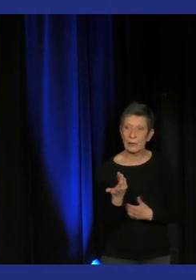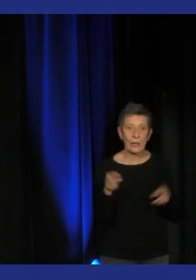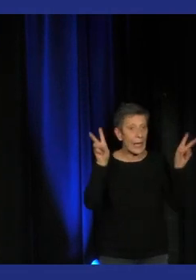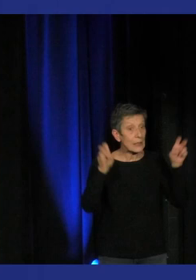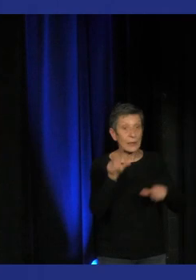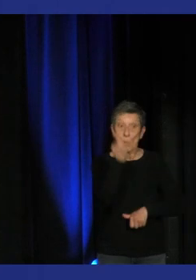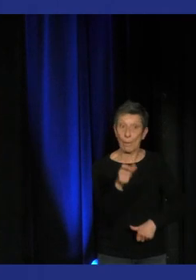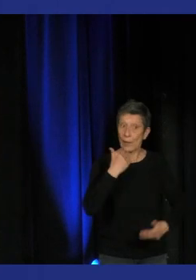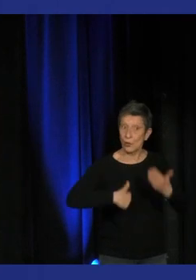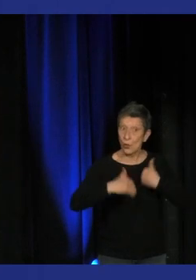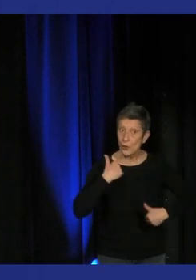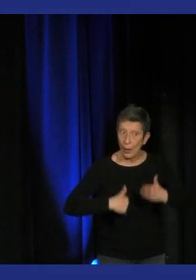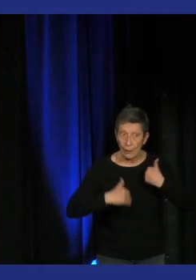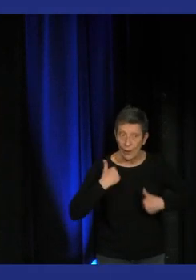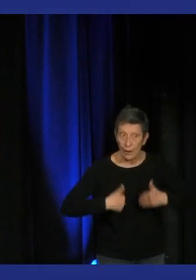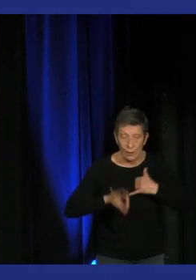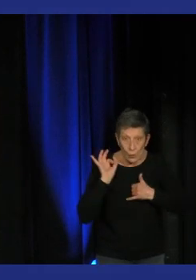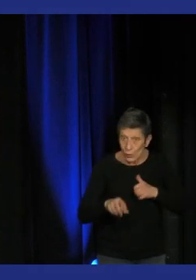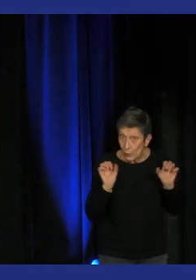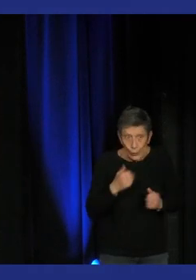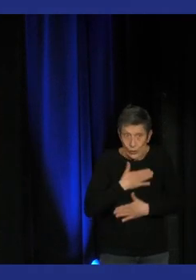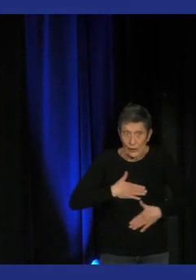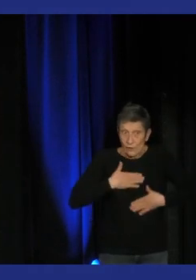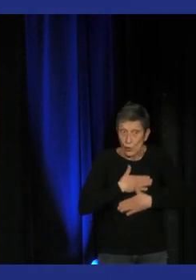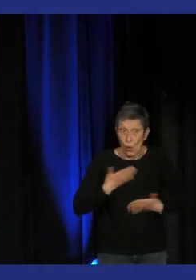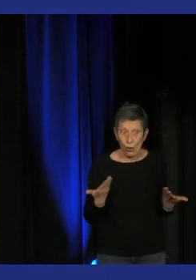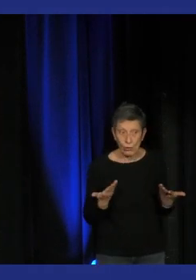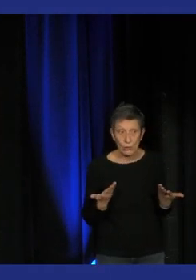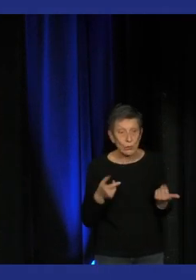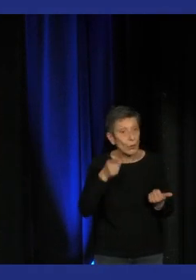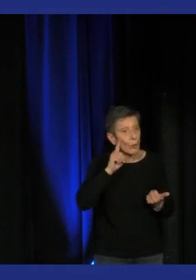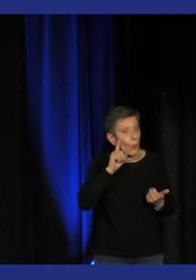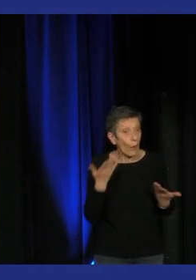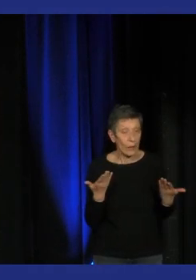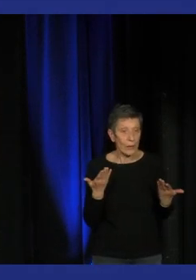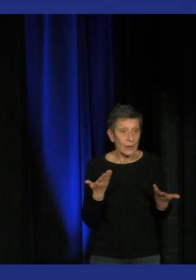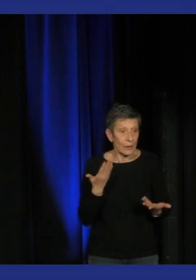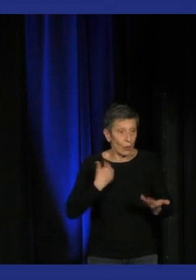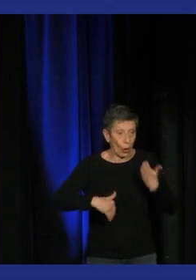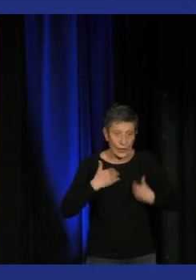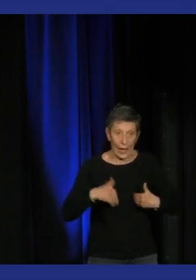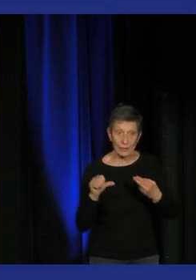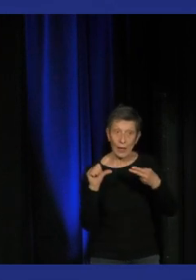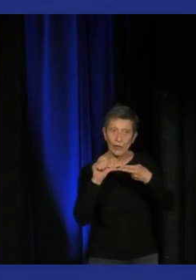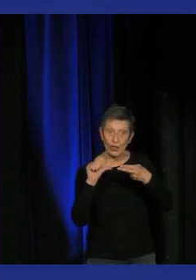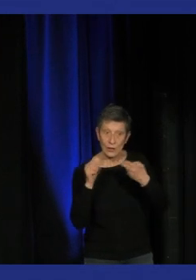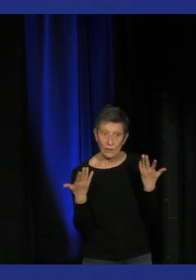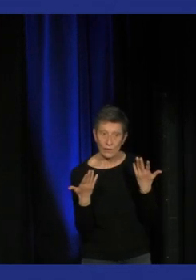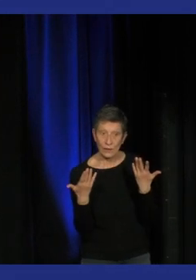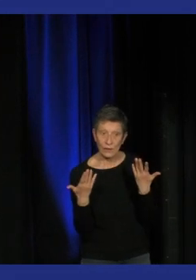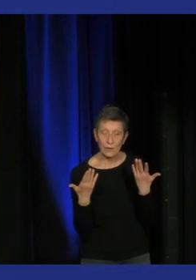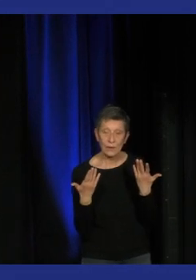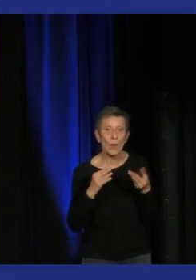handicapée, ça peut tout à fait être satisfaisant dans la mesure déjà où le handicap est adjectivé. Ce qui est problématique, c'est dire